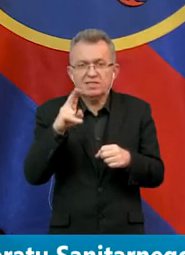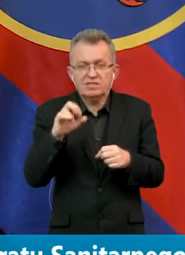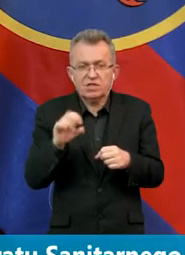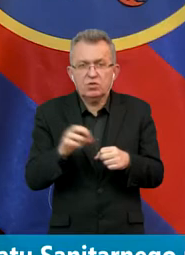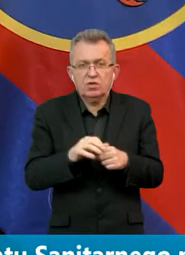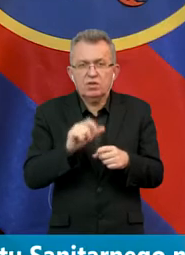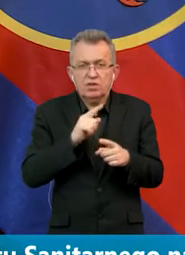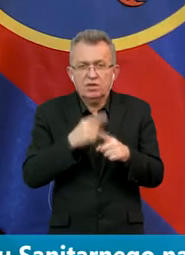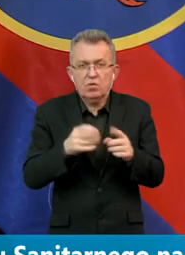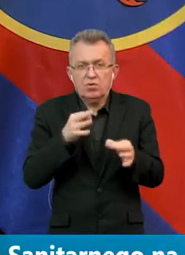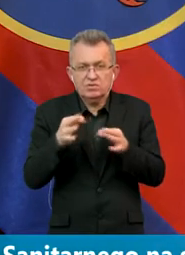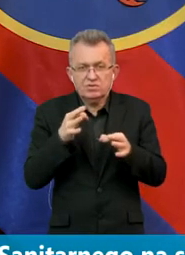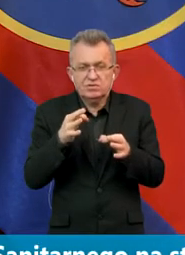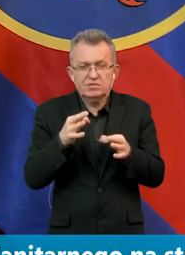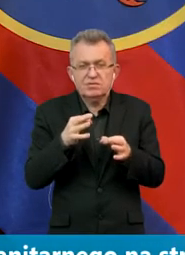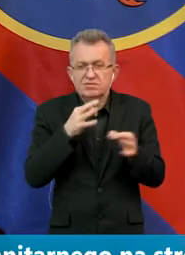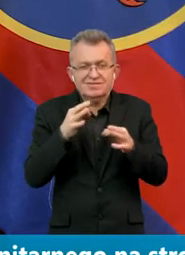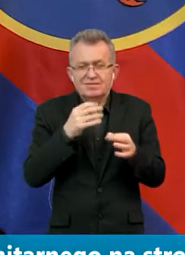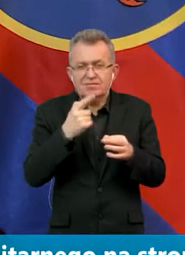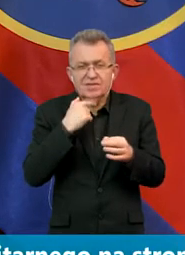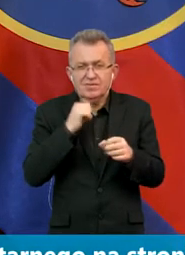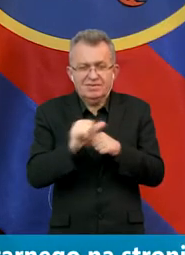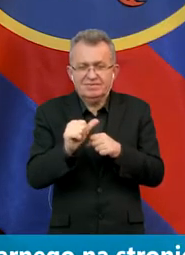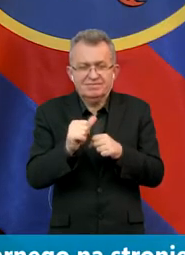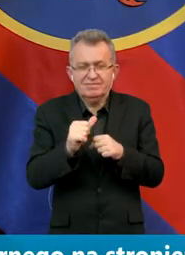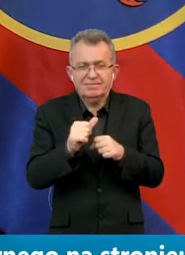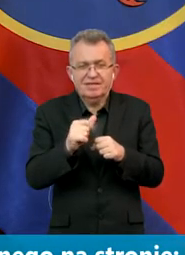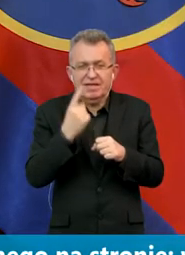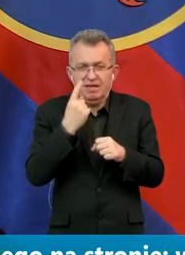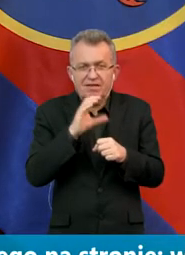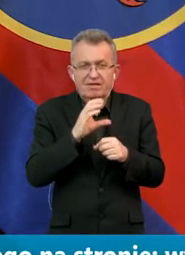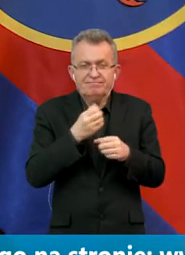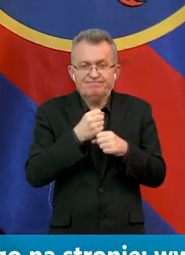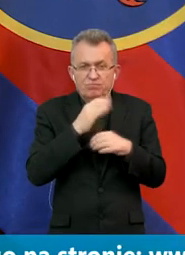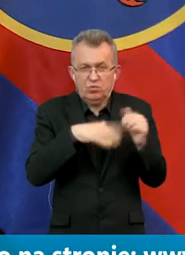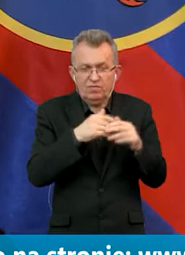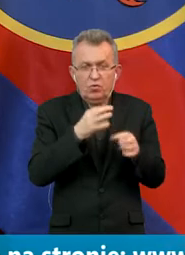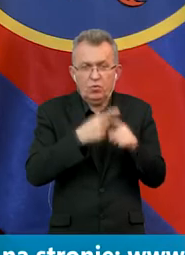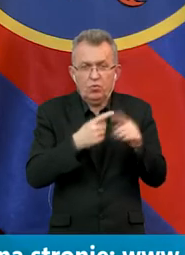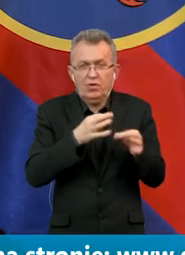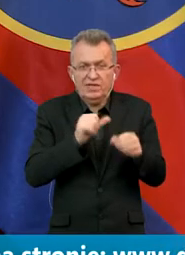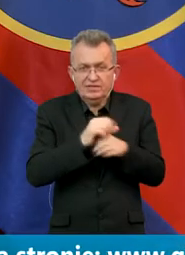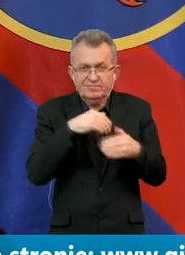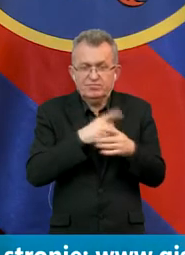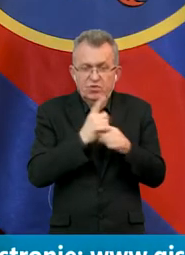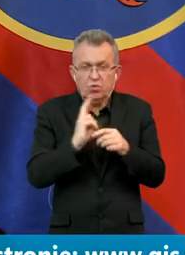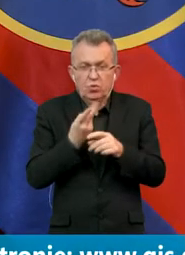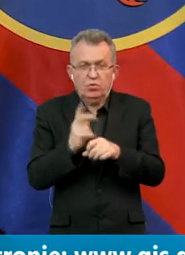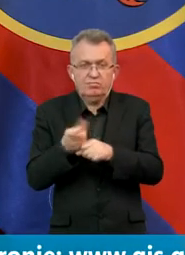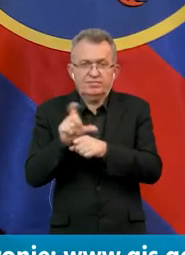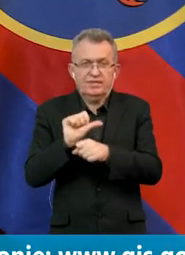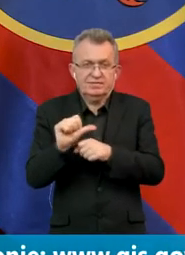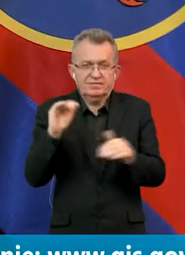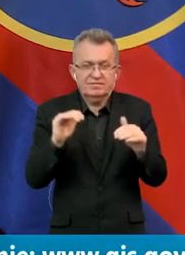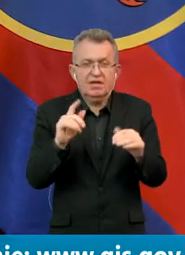te oszczędności są trochę pozorne, ponieważ na jednych inwestycjach rzeczywiście wychodzi trochę taniej, na innych trochę drożej. I